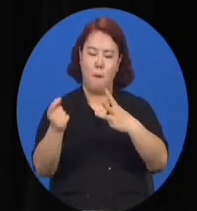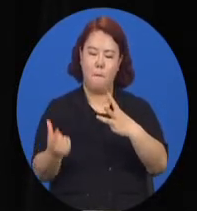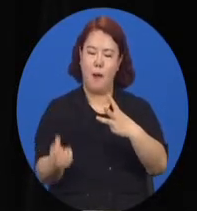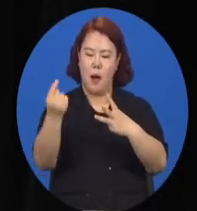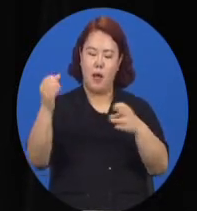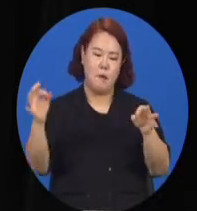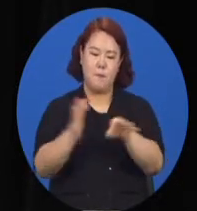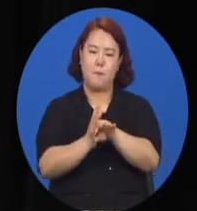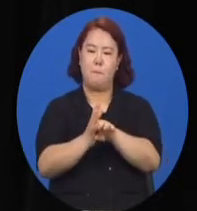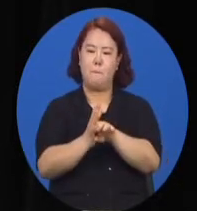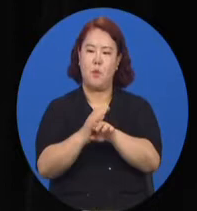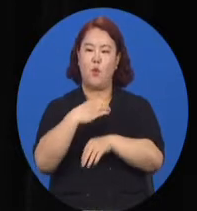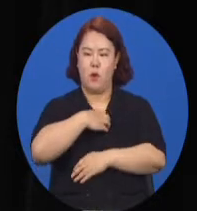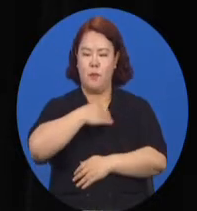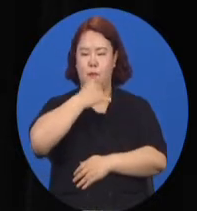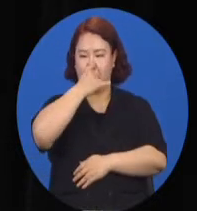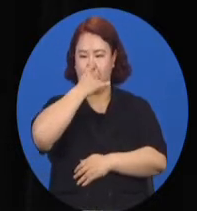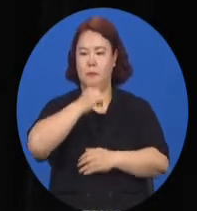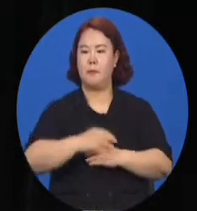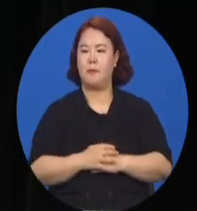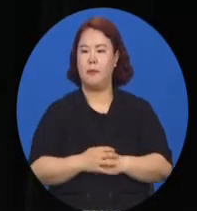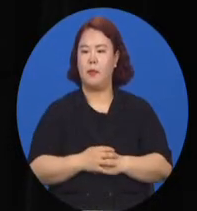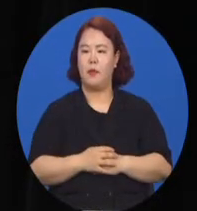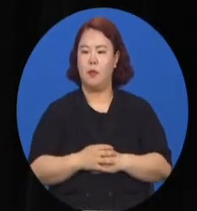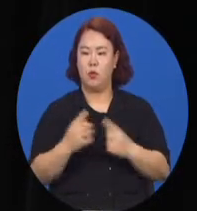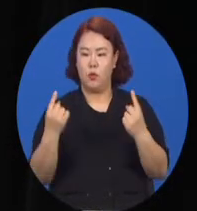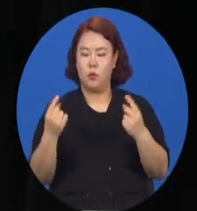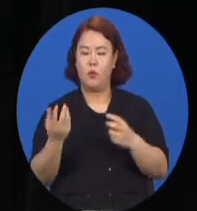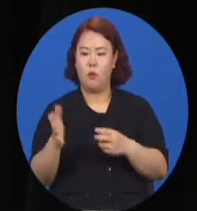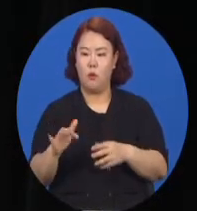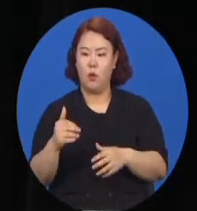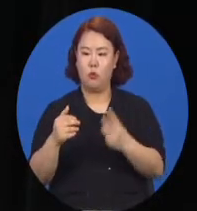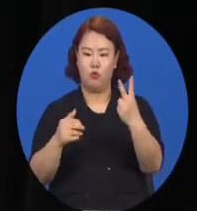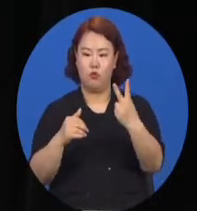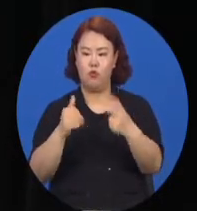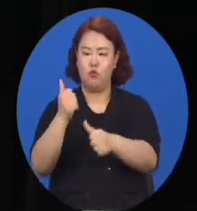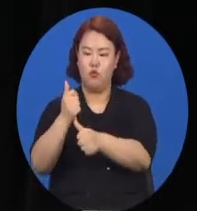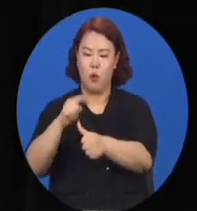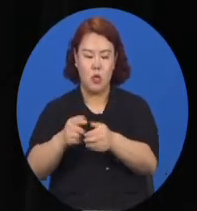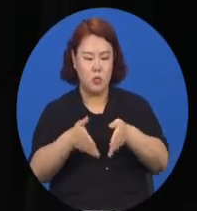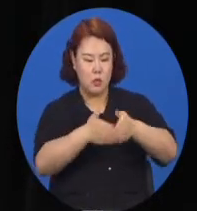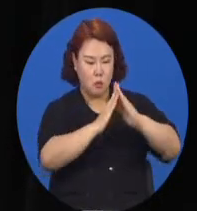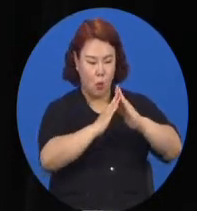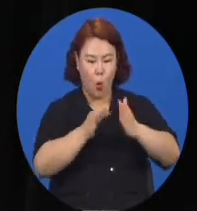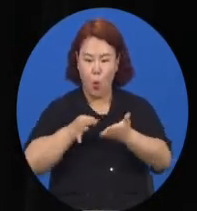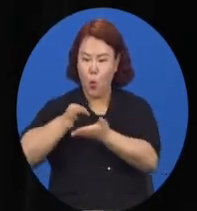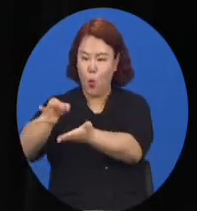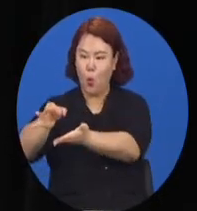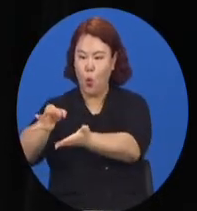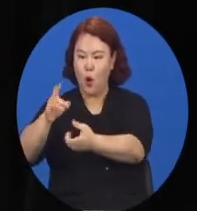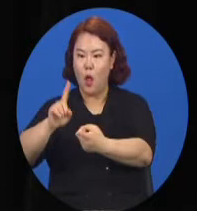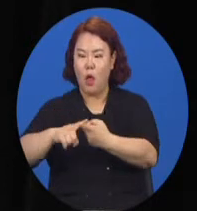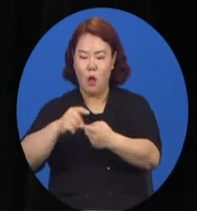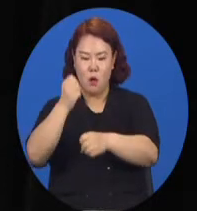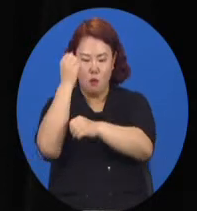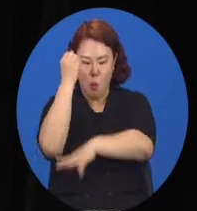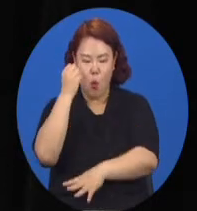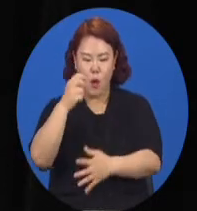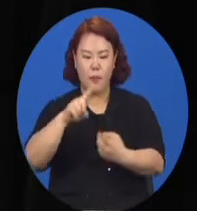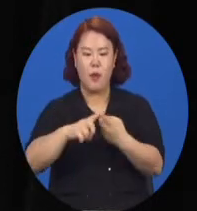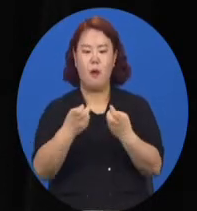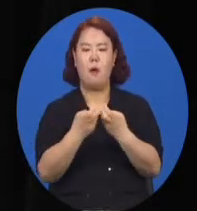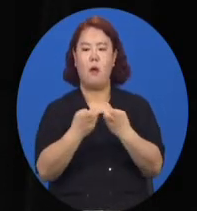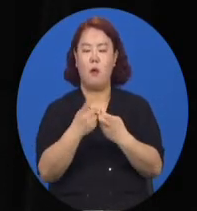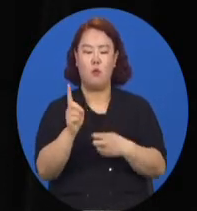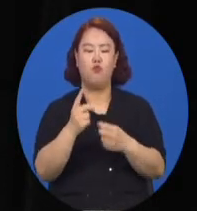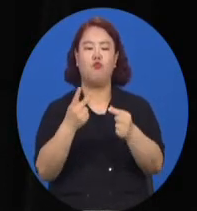사라질 그럴 그 자치단체로 되어 있는데 방금 두 부자께서는 집을 짓고 돈을 준다고 하셨는데 근본적인 대책은 두